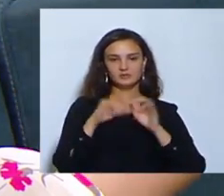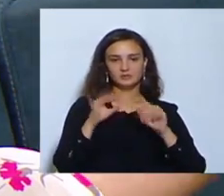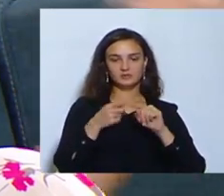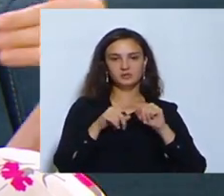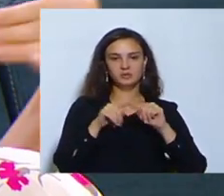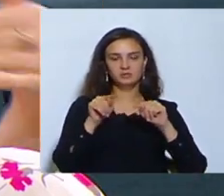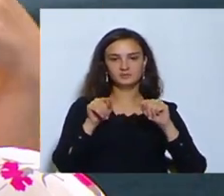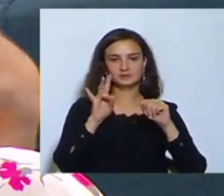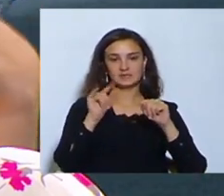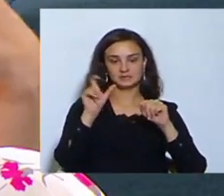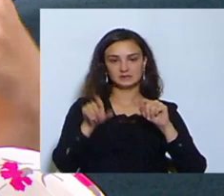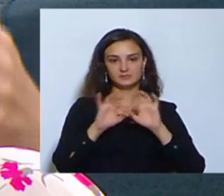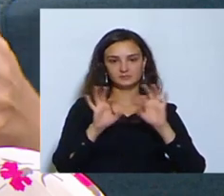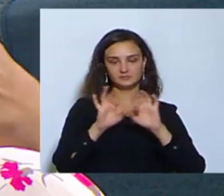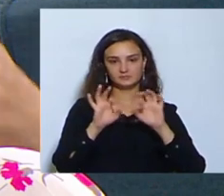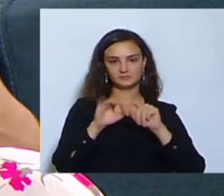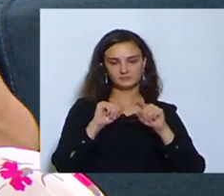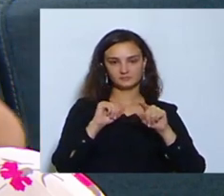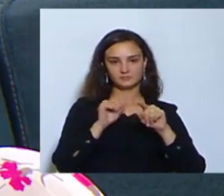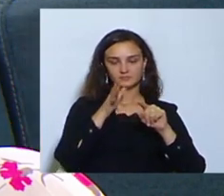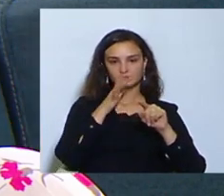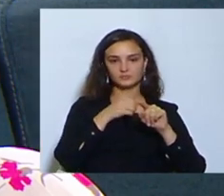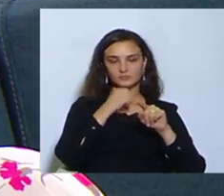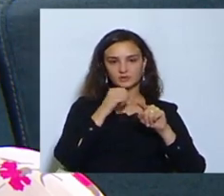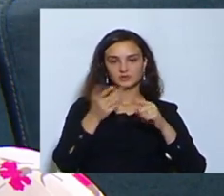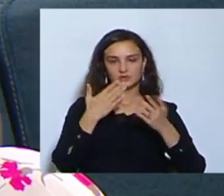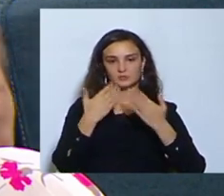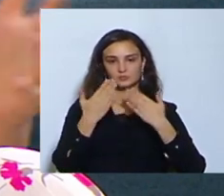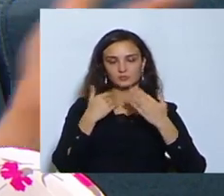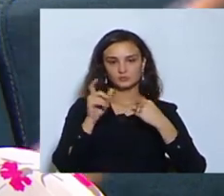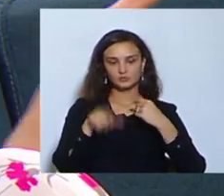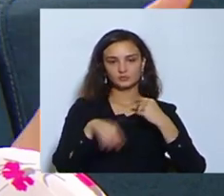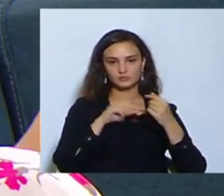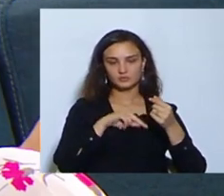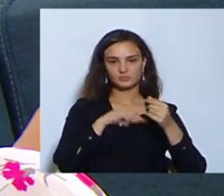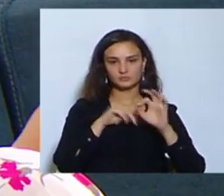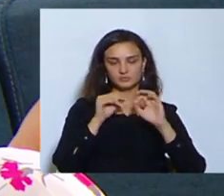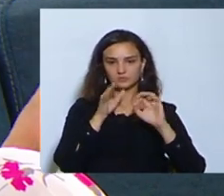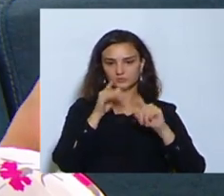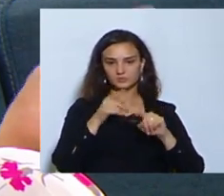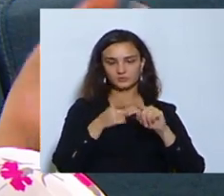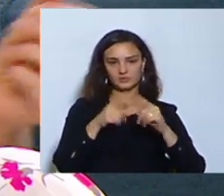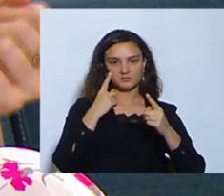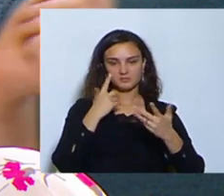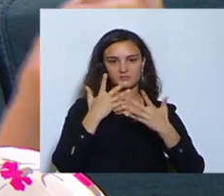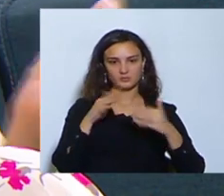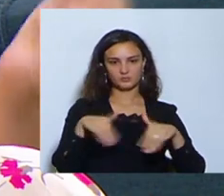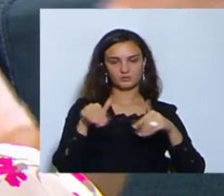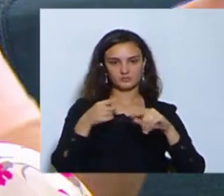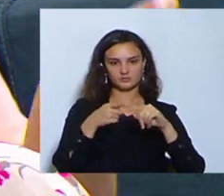როდესაც ნათია ახსენებდა, რომ მოზართან მუშაობის დროს მაინდა მაინც ეფექტური არ არის, რომ იმ